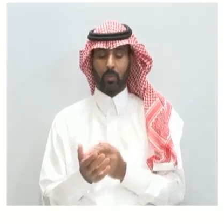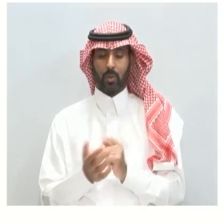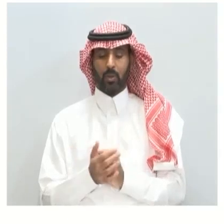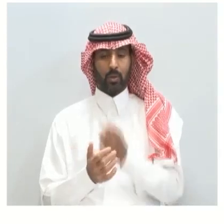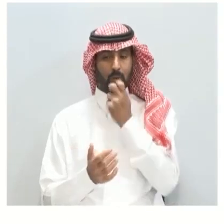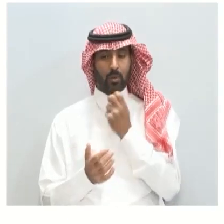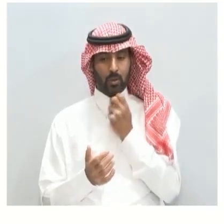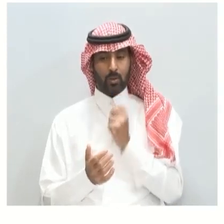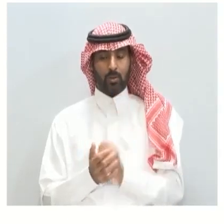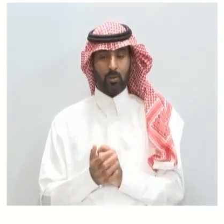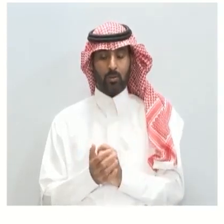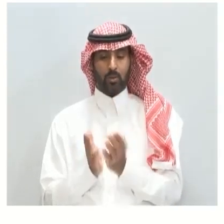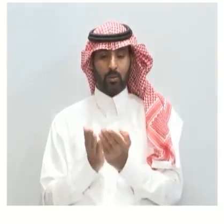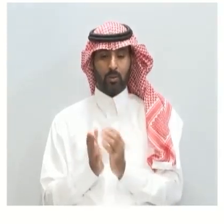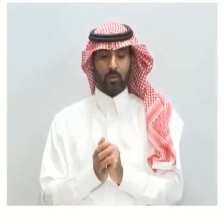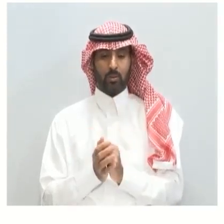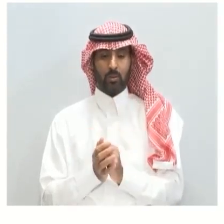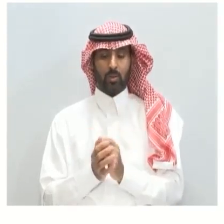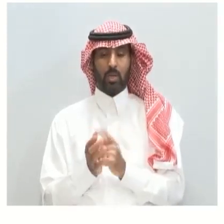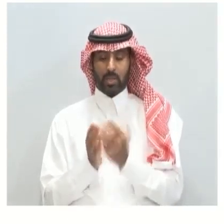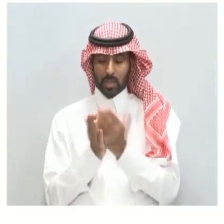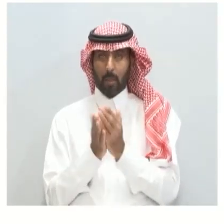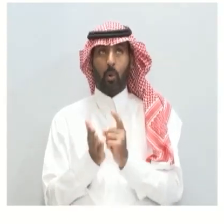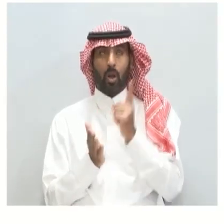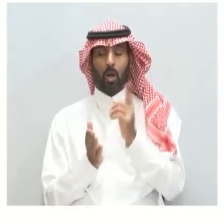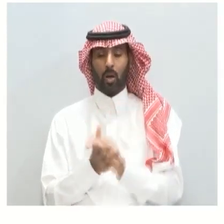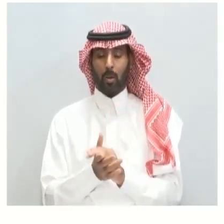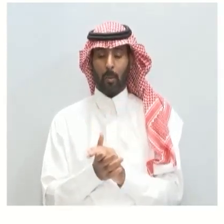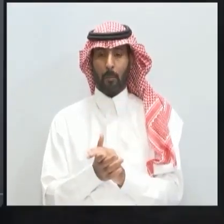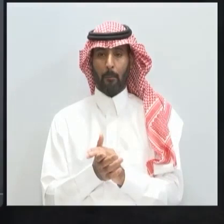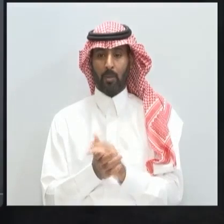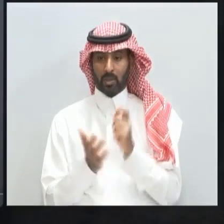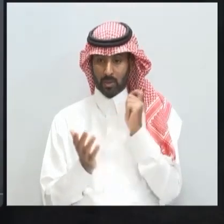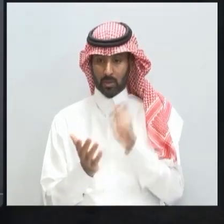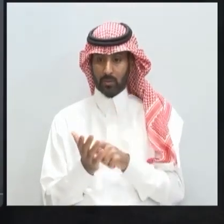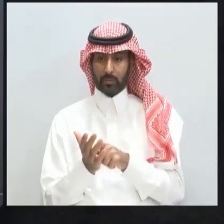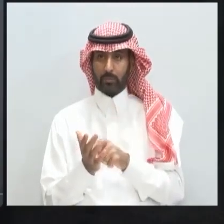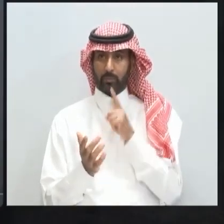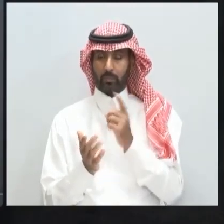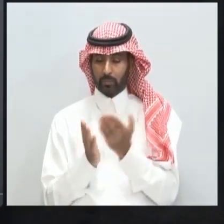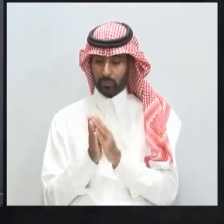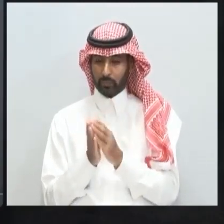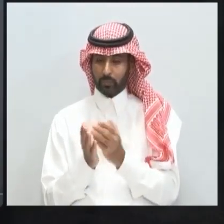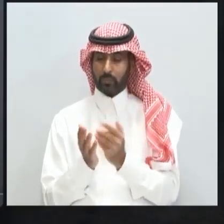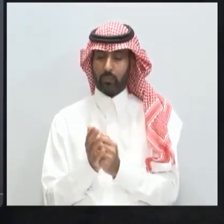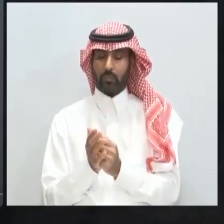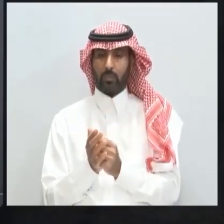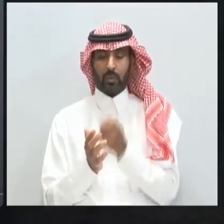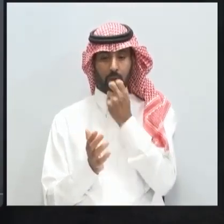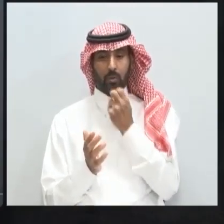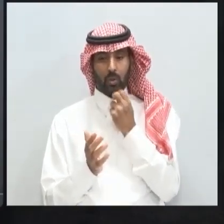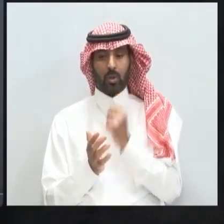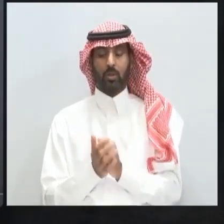الامر المصدر الاول من مصادر التشريع كتاب الله تعالى لان مصادر تشريع القران